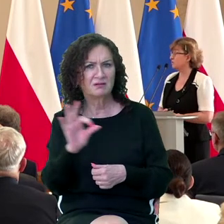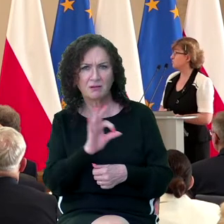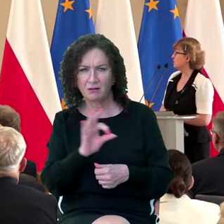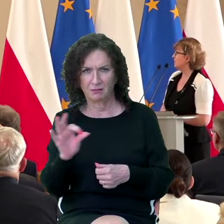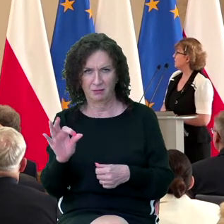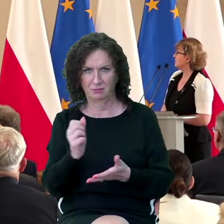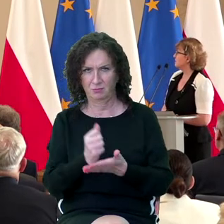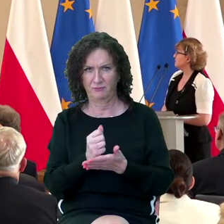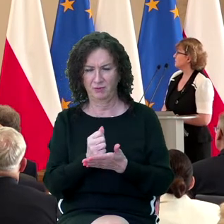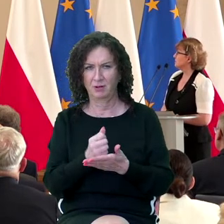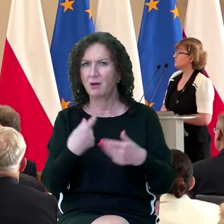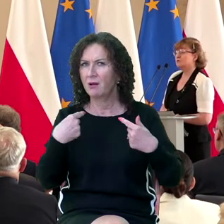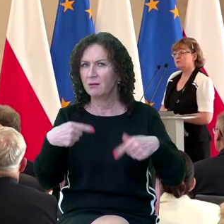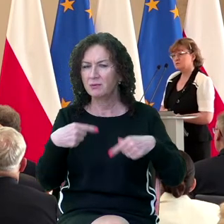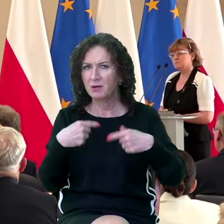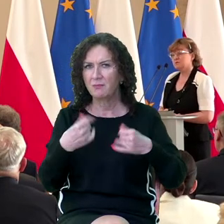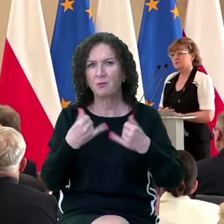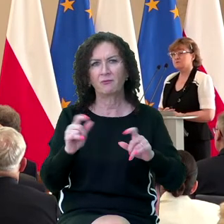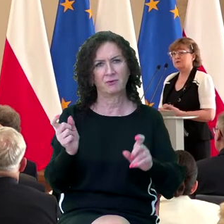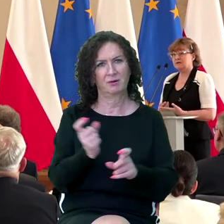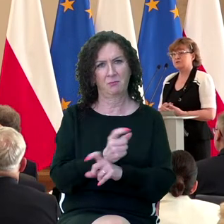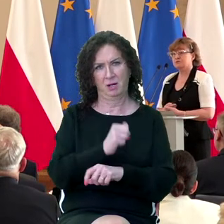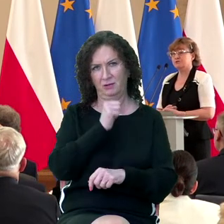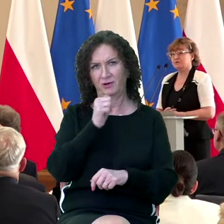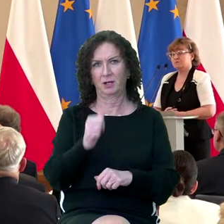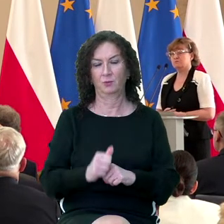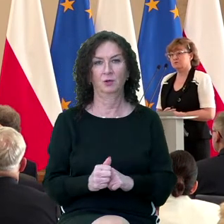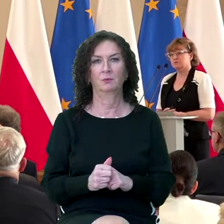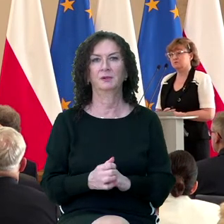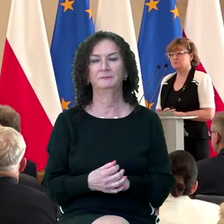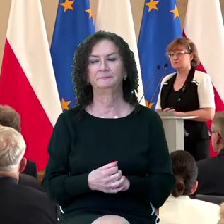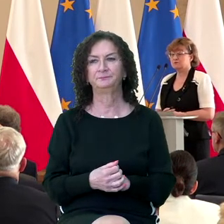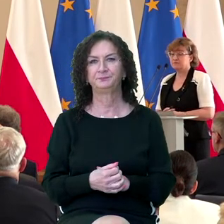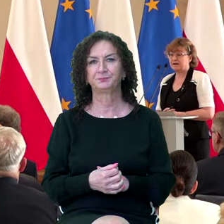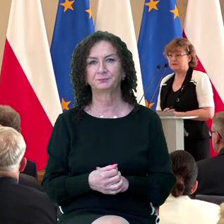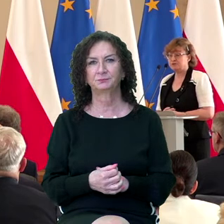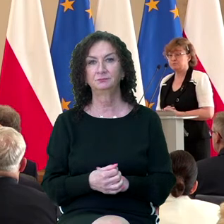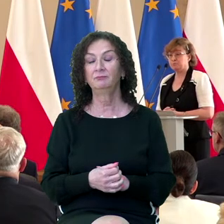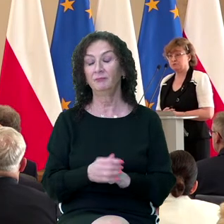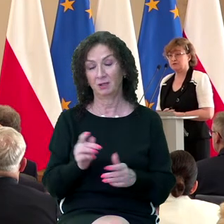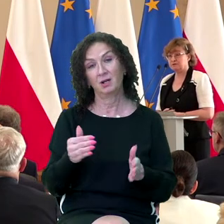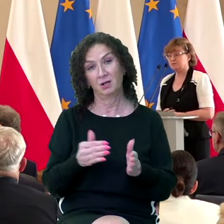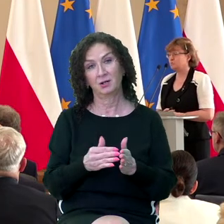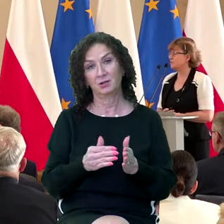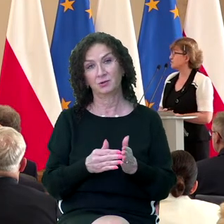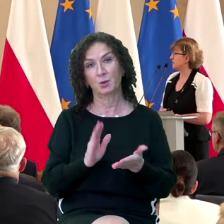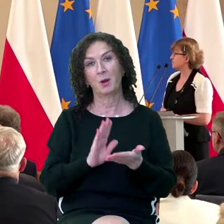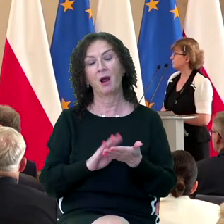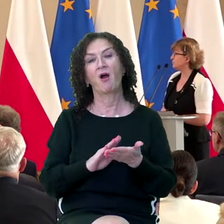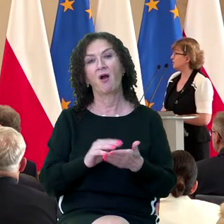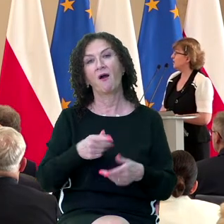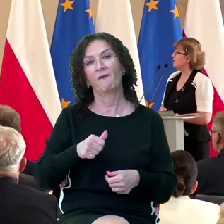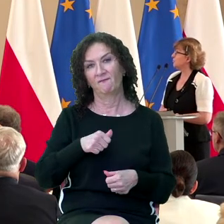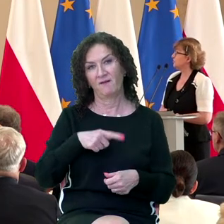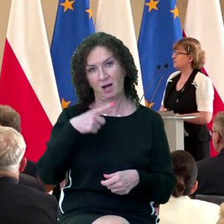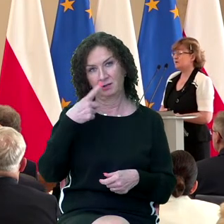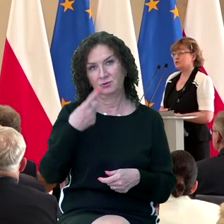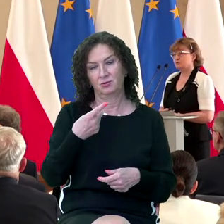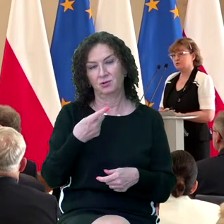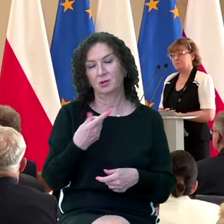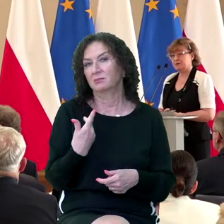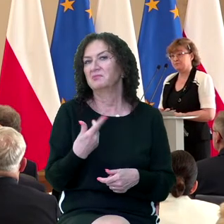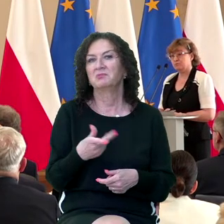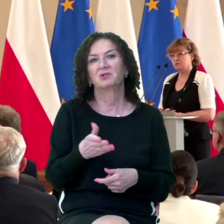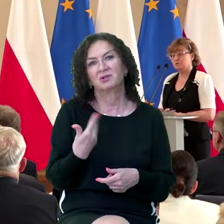europejską. No i tym należy się chwalić mimo tragizmu tych czasów, ponieważ